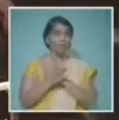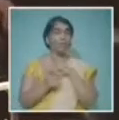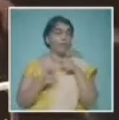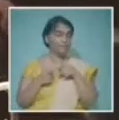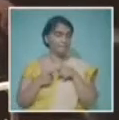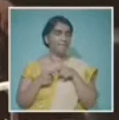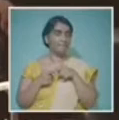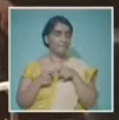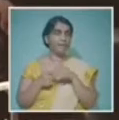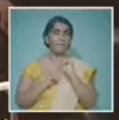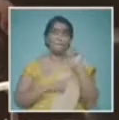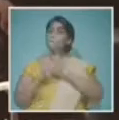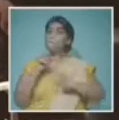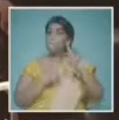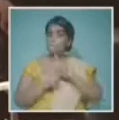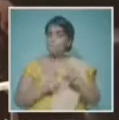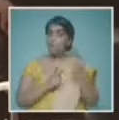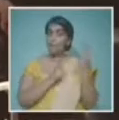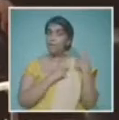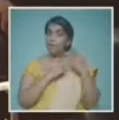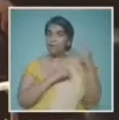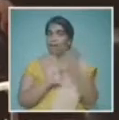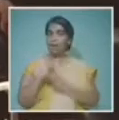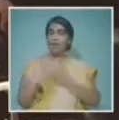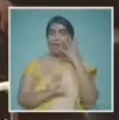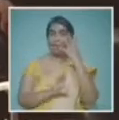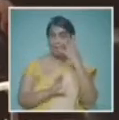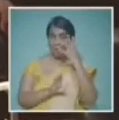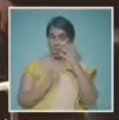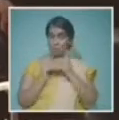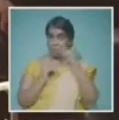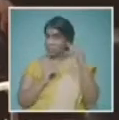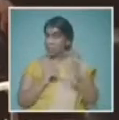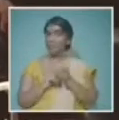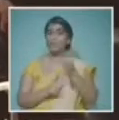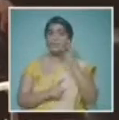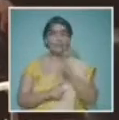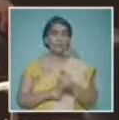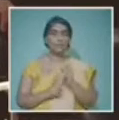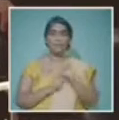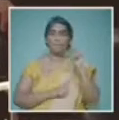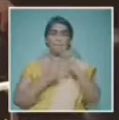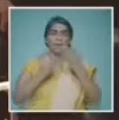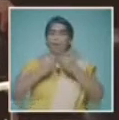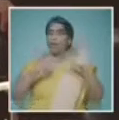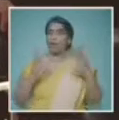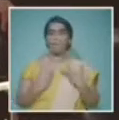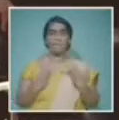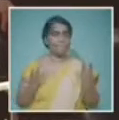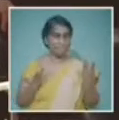තිබුණා පාර්ලිමේන්තුවේ දුර කාලයේ අවුරුදු 4 මාරක් පිරෙන තෙක් ජනාධිපතිවරයාට එම පාර්ලිමේන්තු විසිරුවේ හැරිය